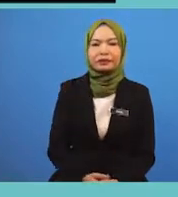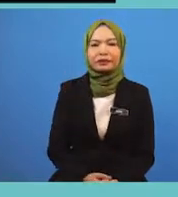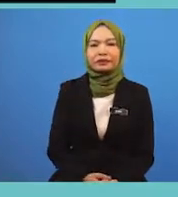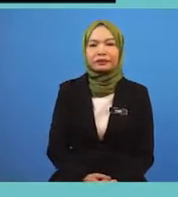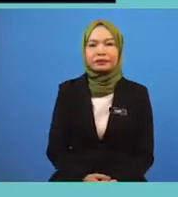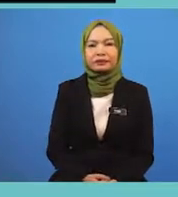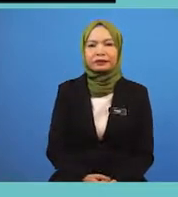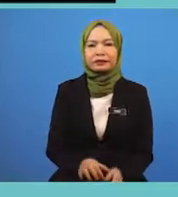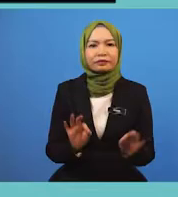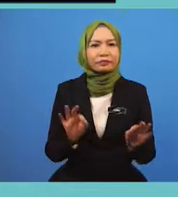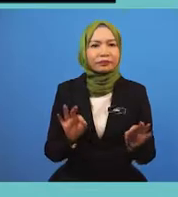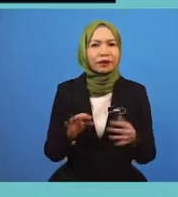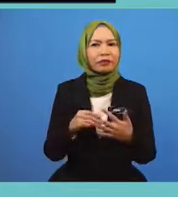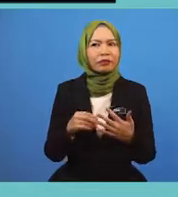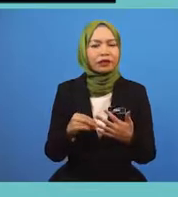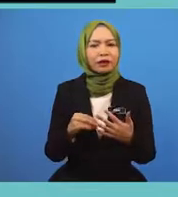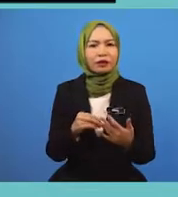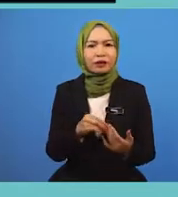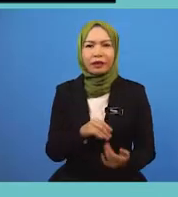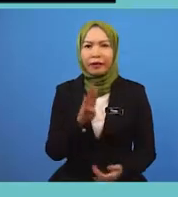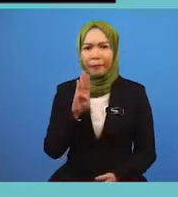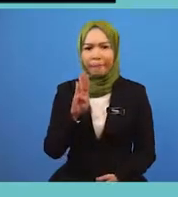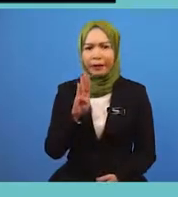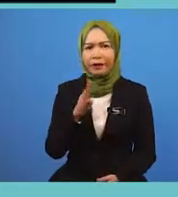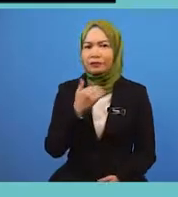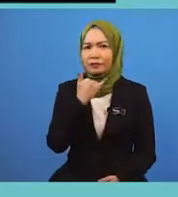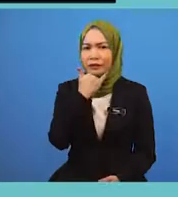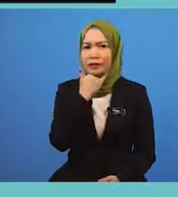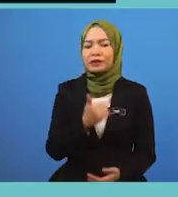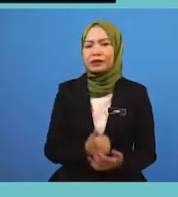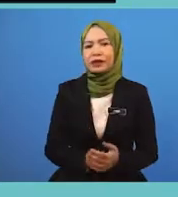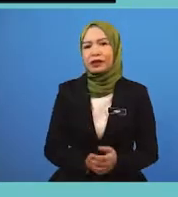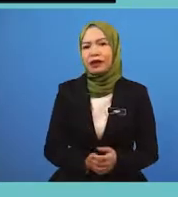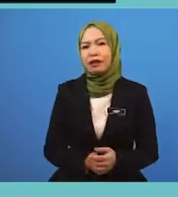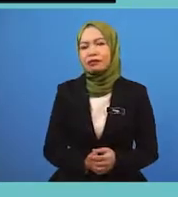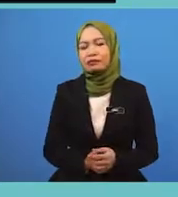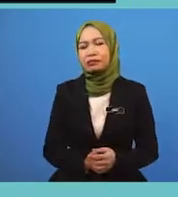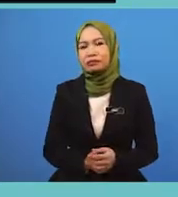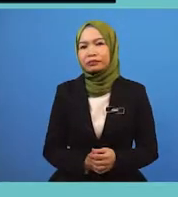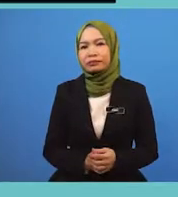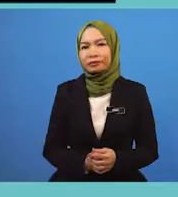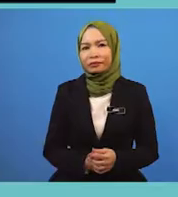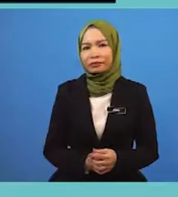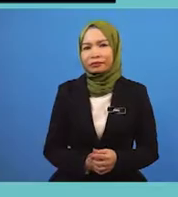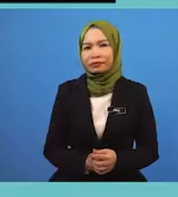karbonik ialah H3CO3. Maka asid ini ialah